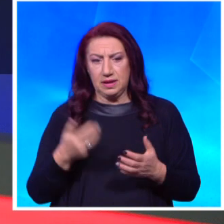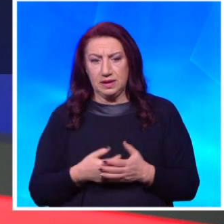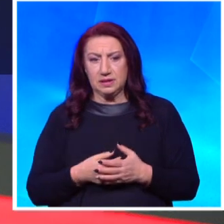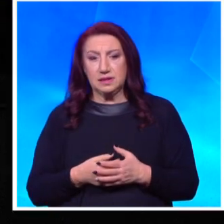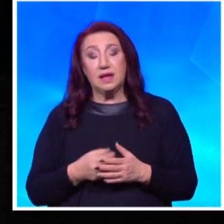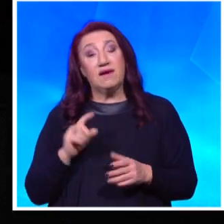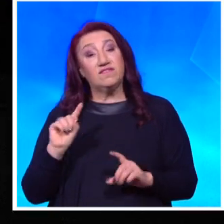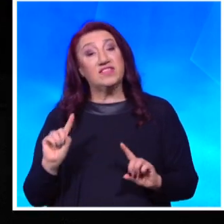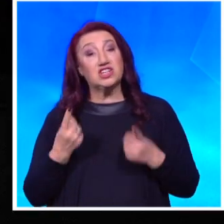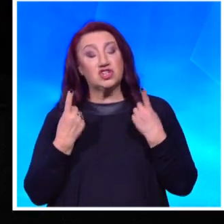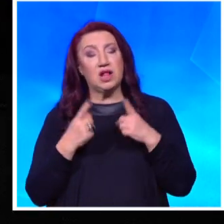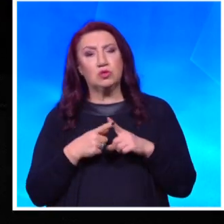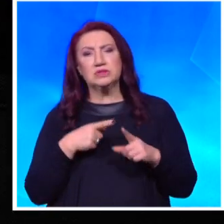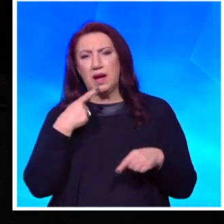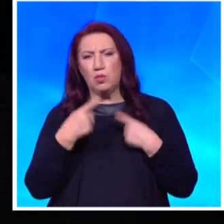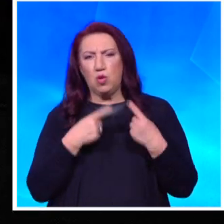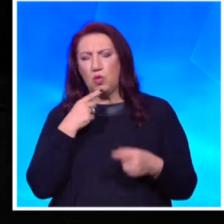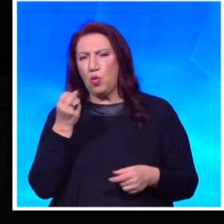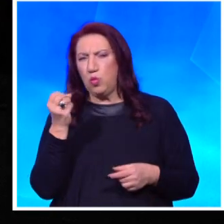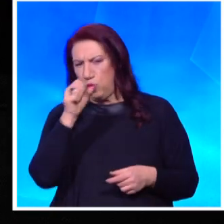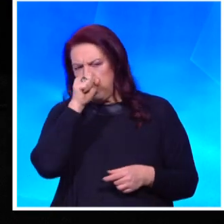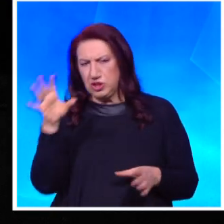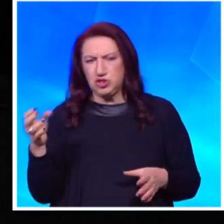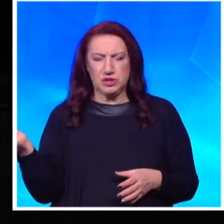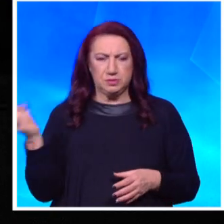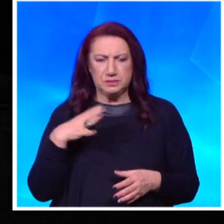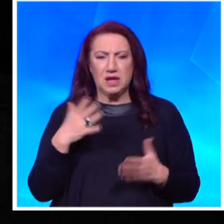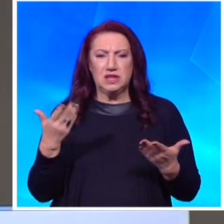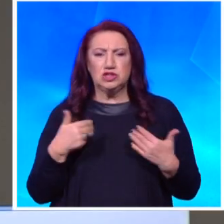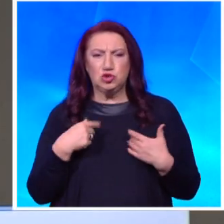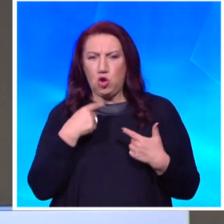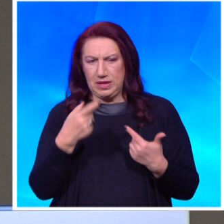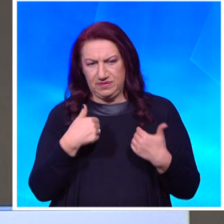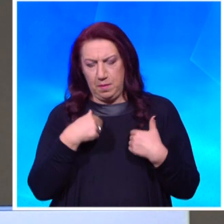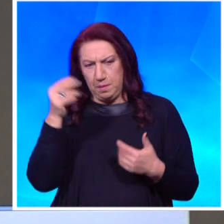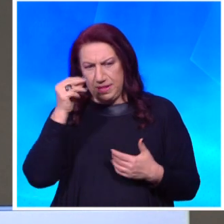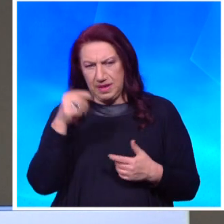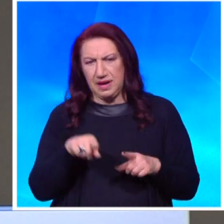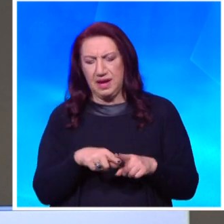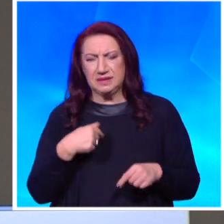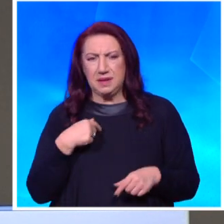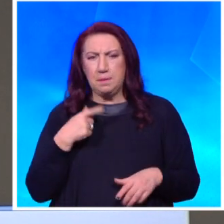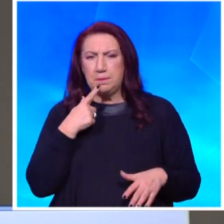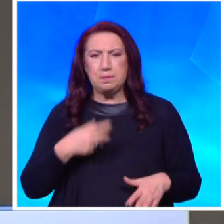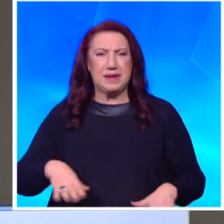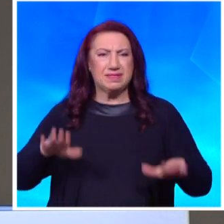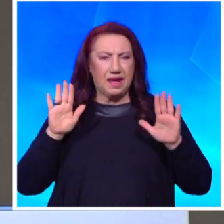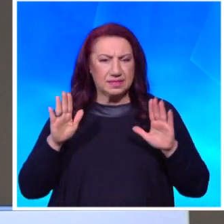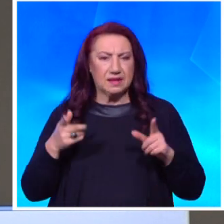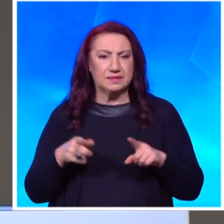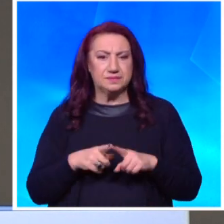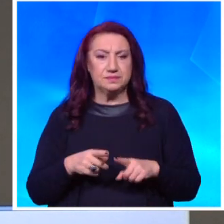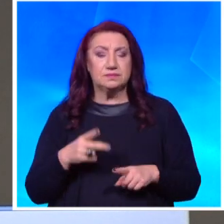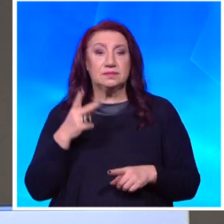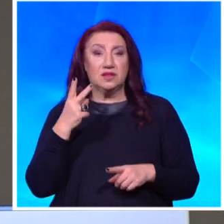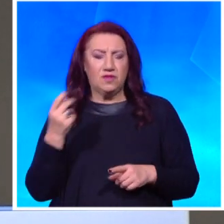да, с думи. И защо съм се писвал българин, че съм предател. Двама го ударят по главата и тялото, третият